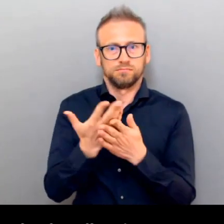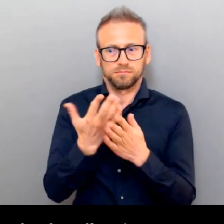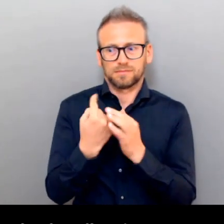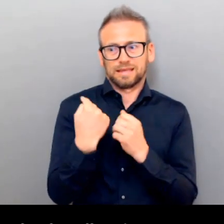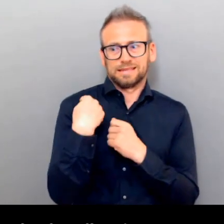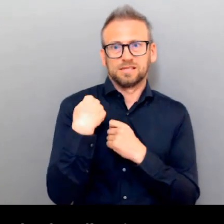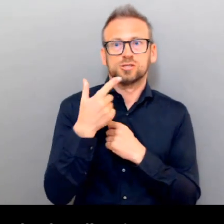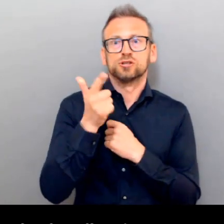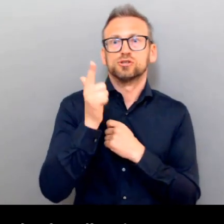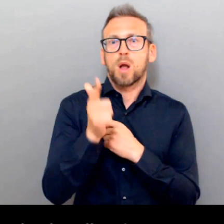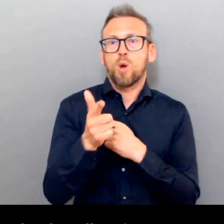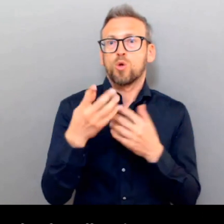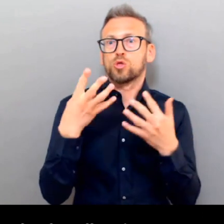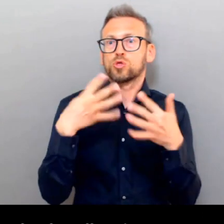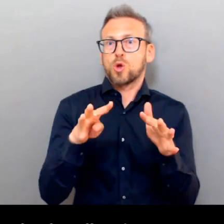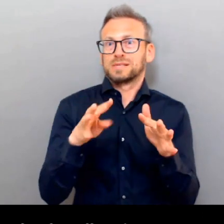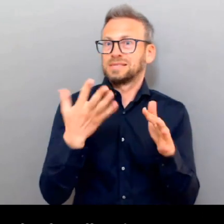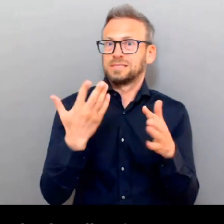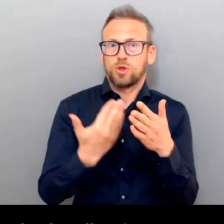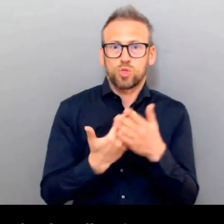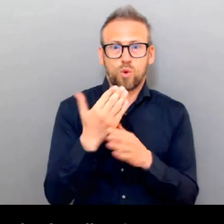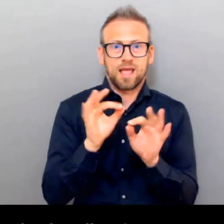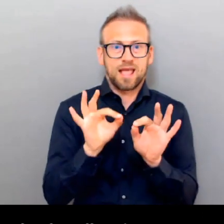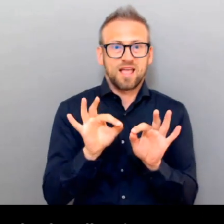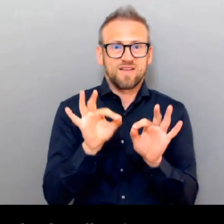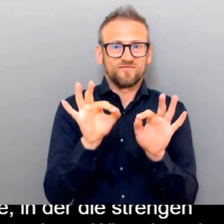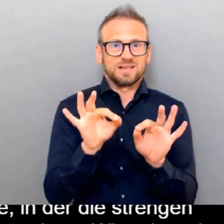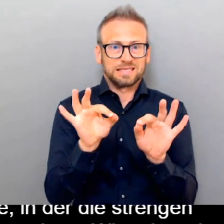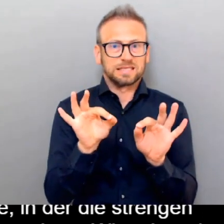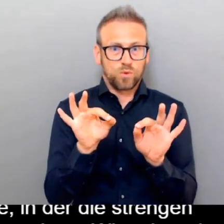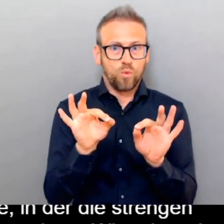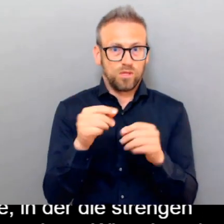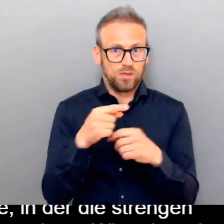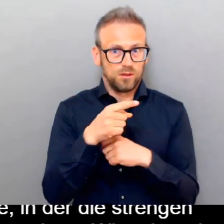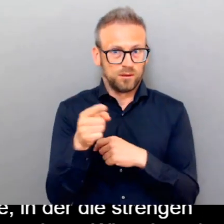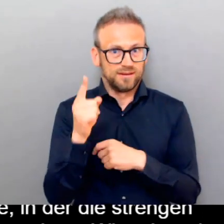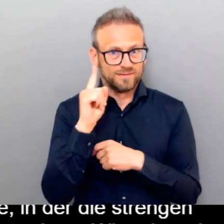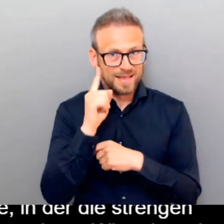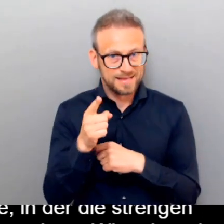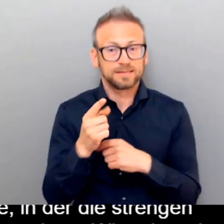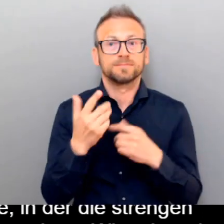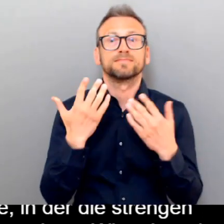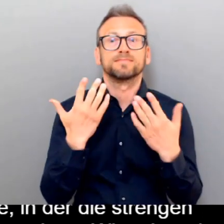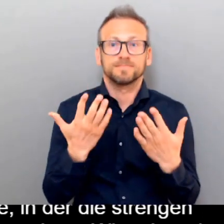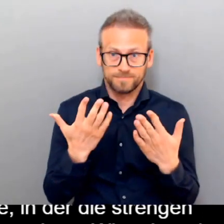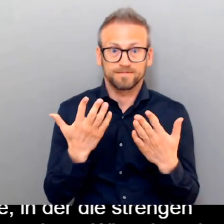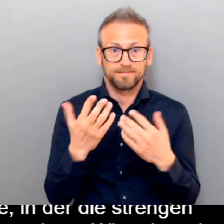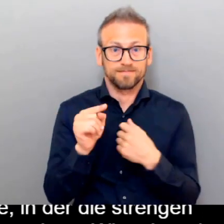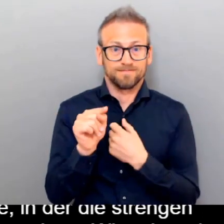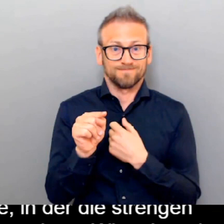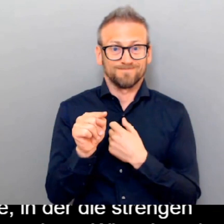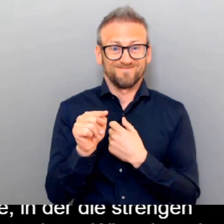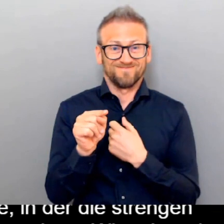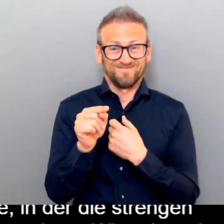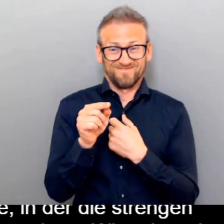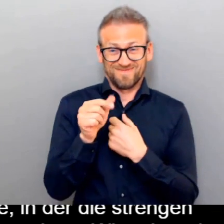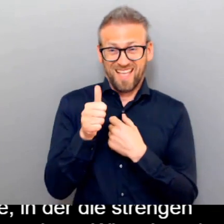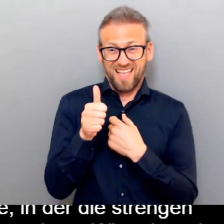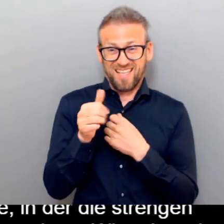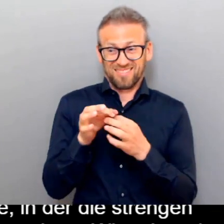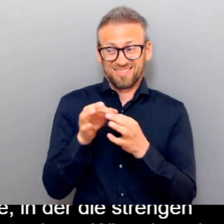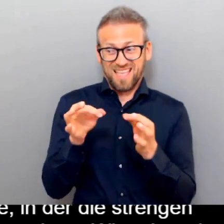Kennziffern nehmen, wie zum Beispiel den Reproduktionsfaktor oder andere Zahlen wie die